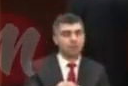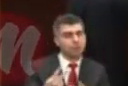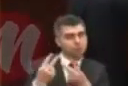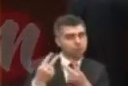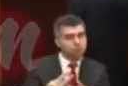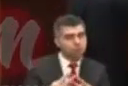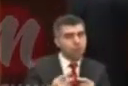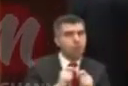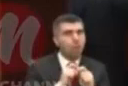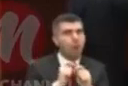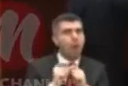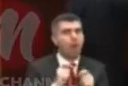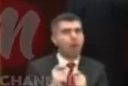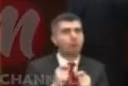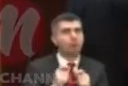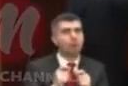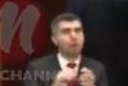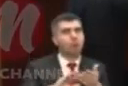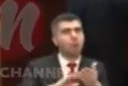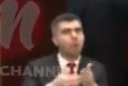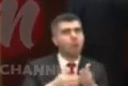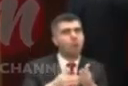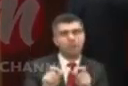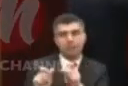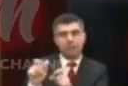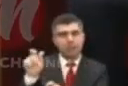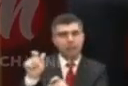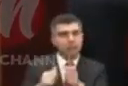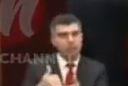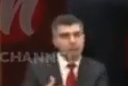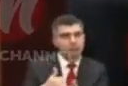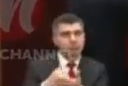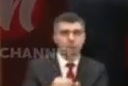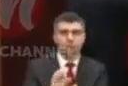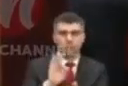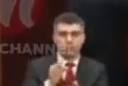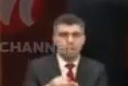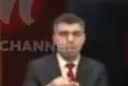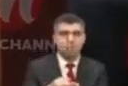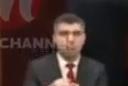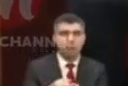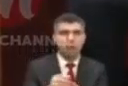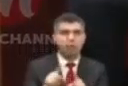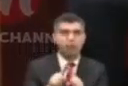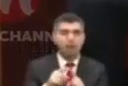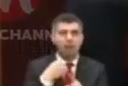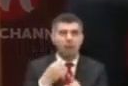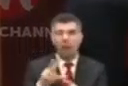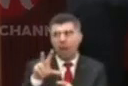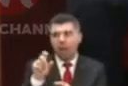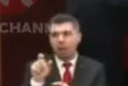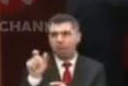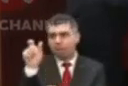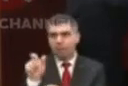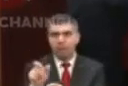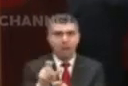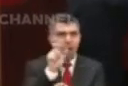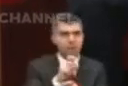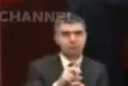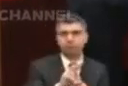نتبناوه ونناقشوه لمصلحه المواطن فوق كل اعتبار. ما كندافع لا اكس ولا كريك ولا زاد، الان تندافع على